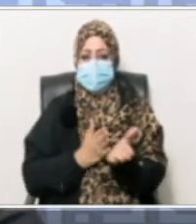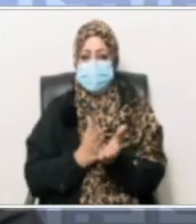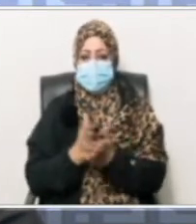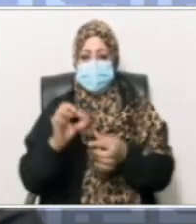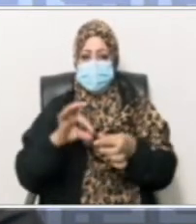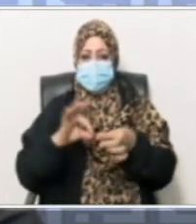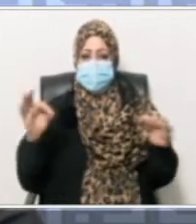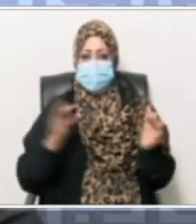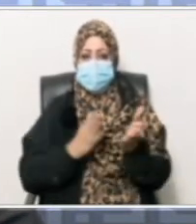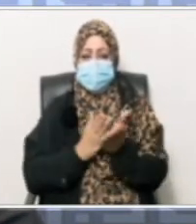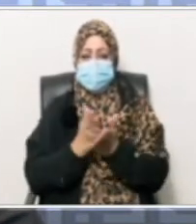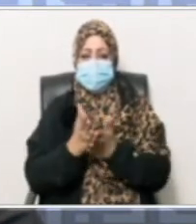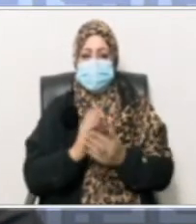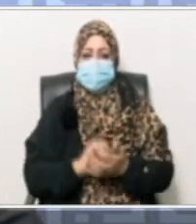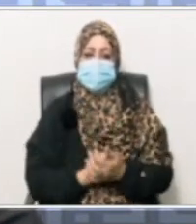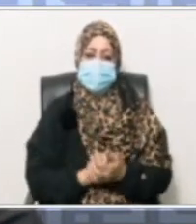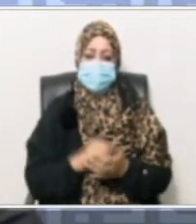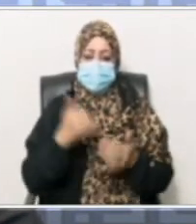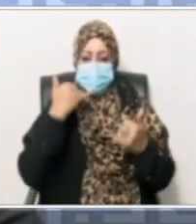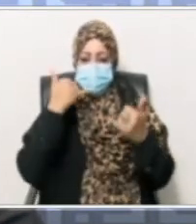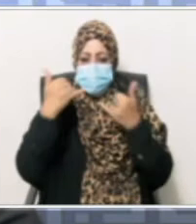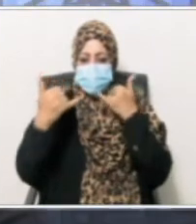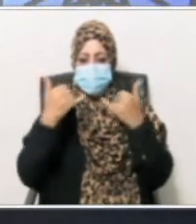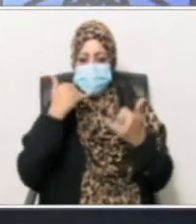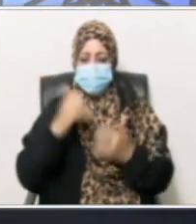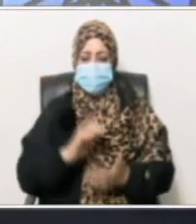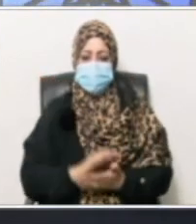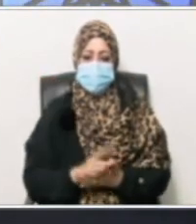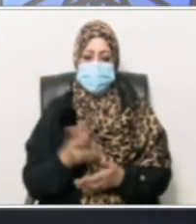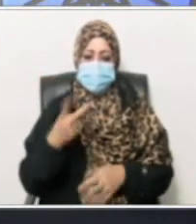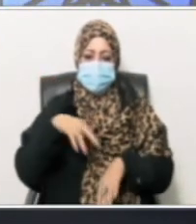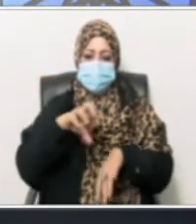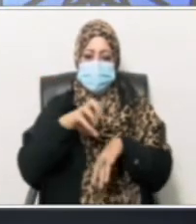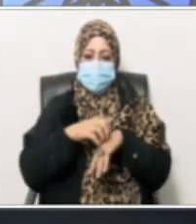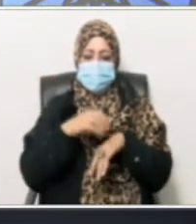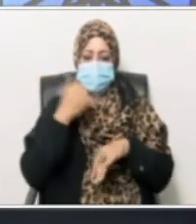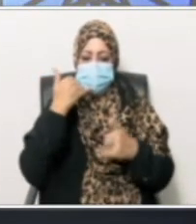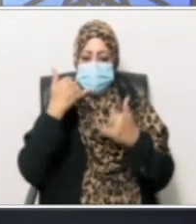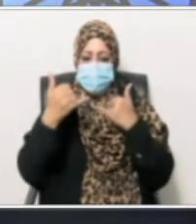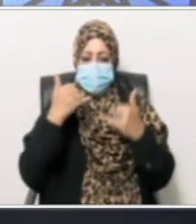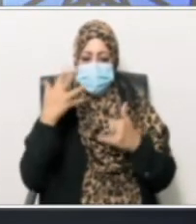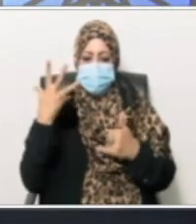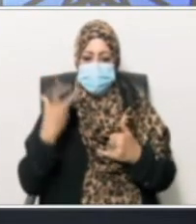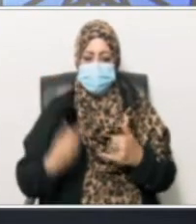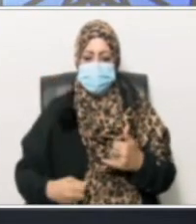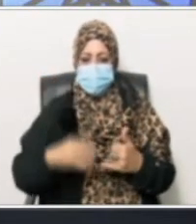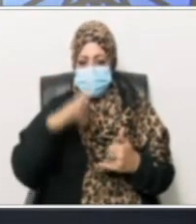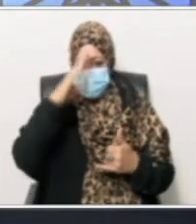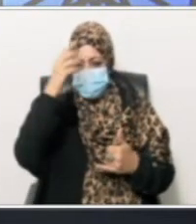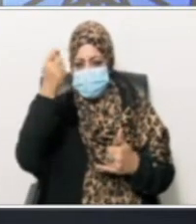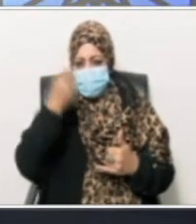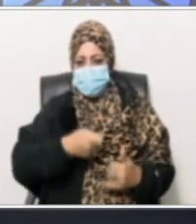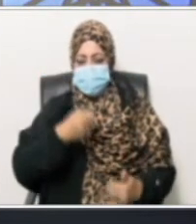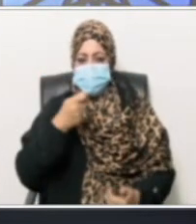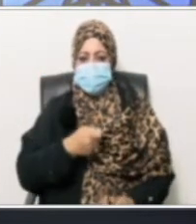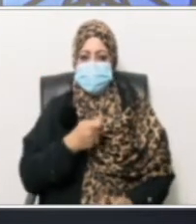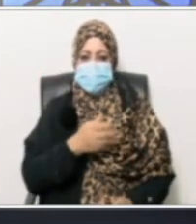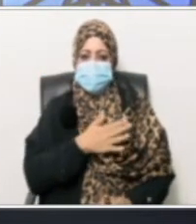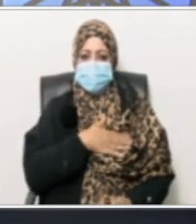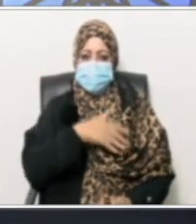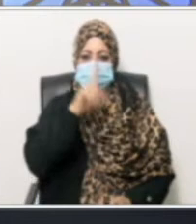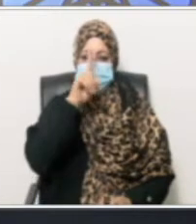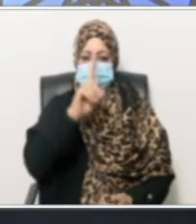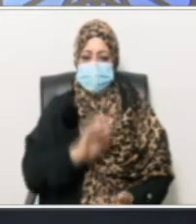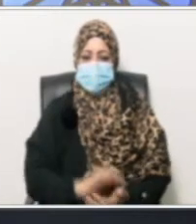الأخ مبروك من بني وليد. السلام عليكم. وعليكم السلام ورحمة الله. يا عبد الفتاح يومك